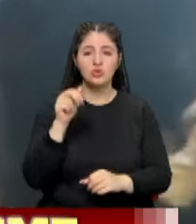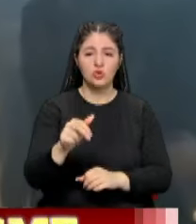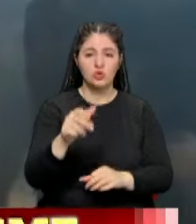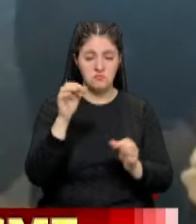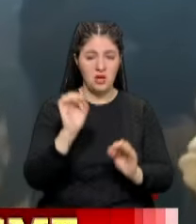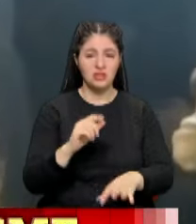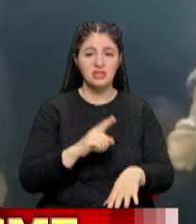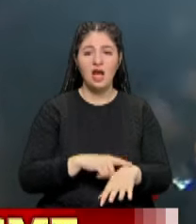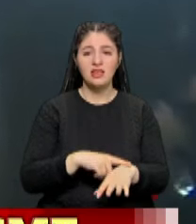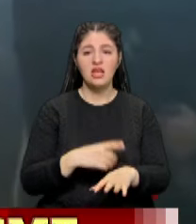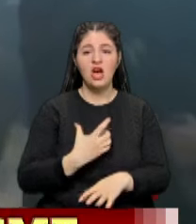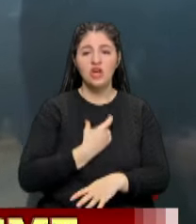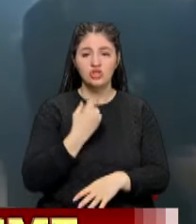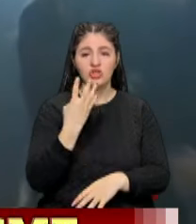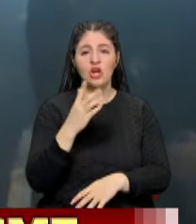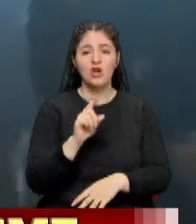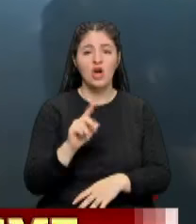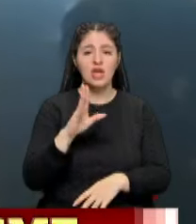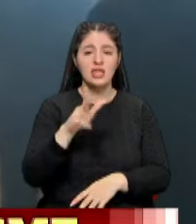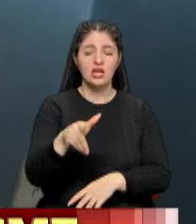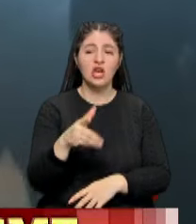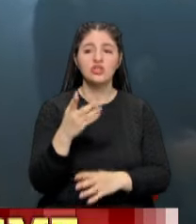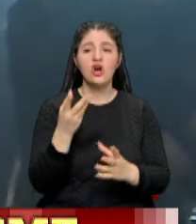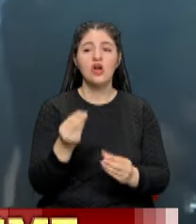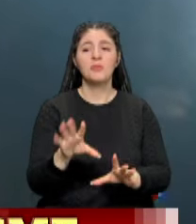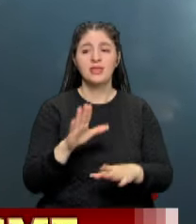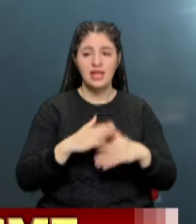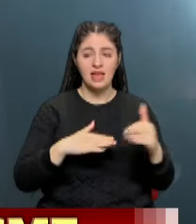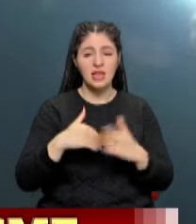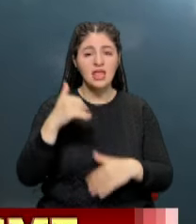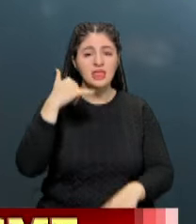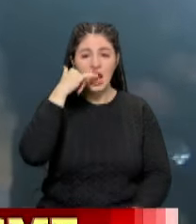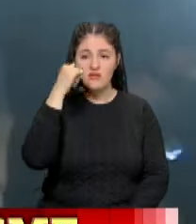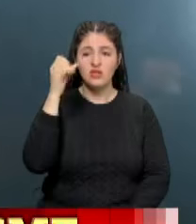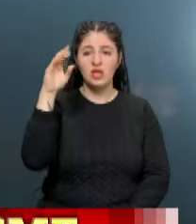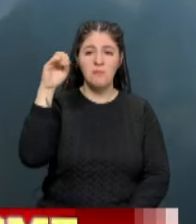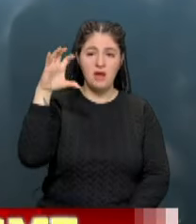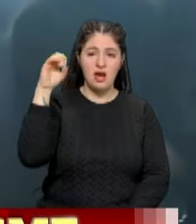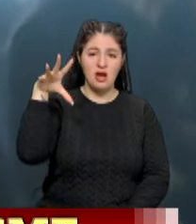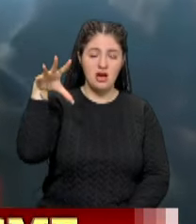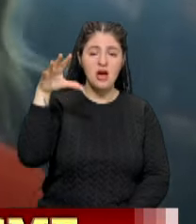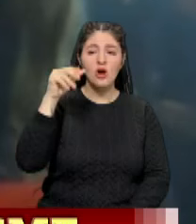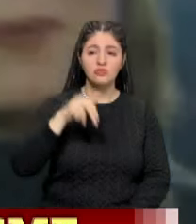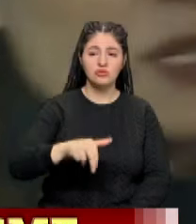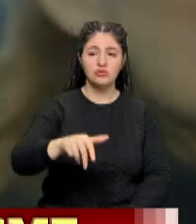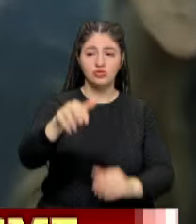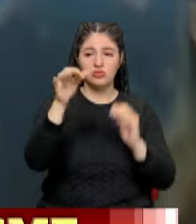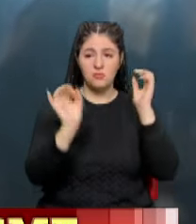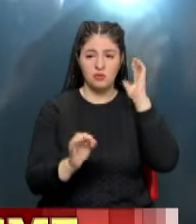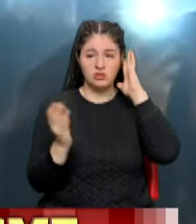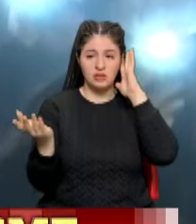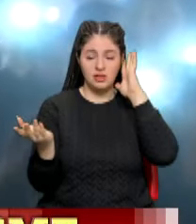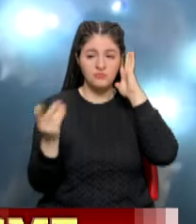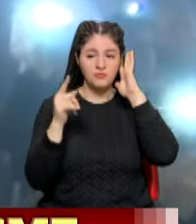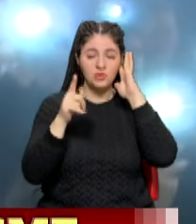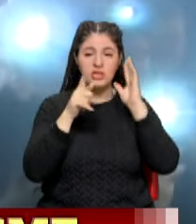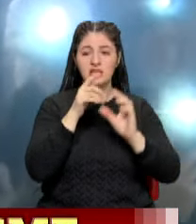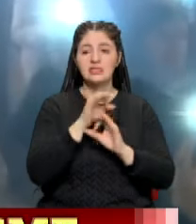yürüyüşte saatler acıyı 4.17'yi vurmadan ellerinde cep telefonlarının ışıklarıyla yürüyüşe başladılar.